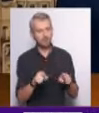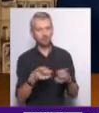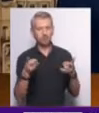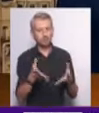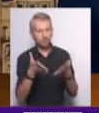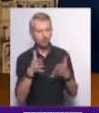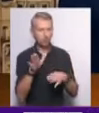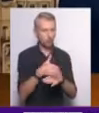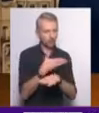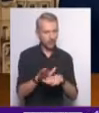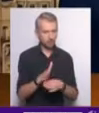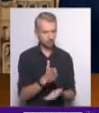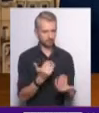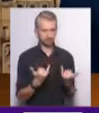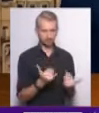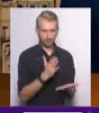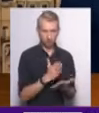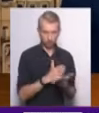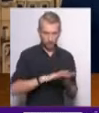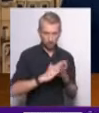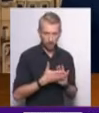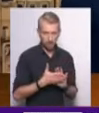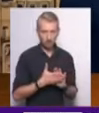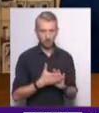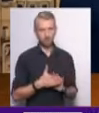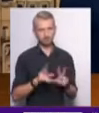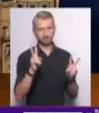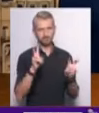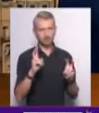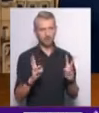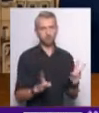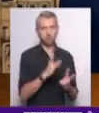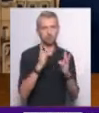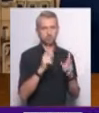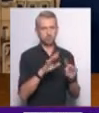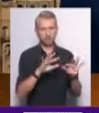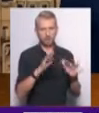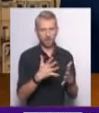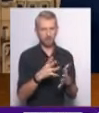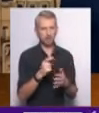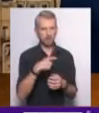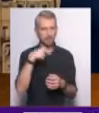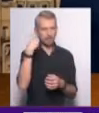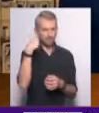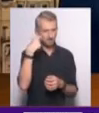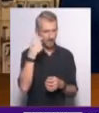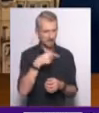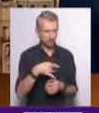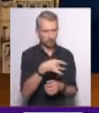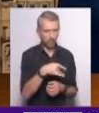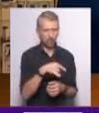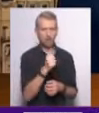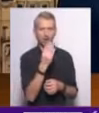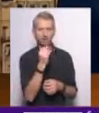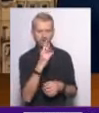чітко розділяти існуючу ситуацію, фактично пожежу, яка склалася на 4-му мікрорайоні на Дарниці, в 4-му А мікрорайоні. Там ще Ашан